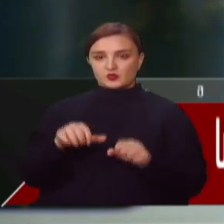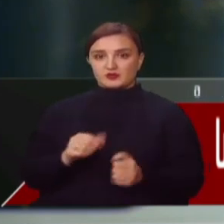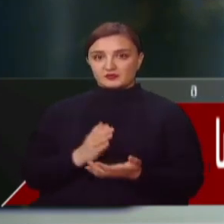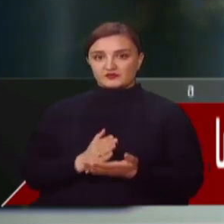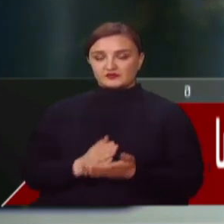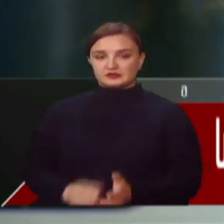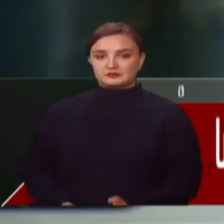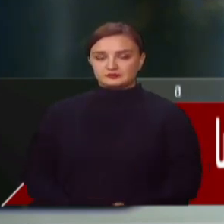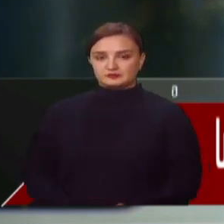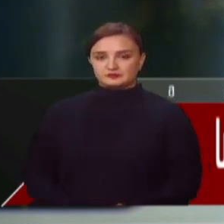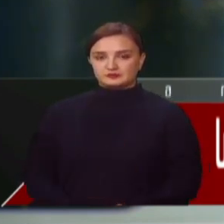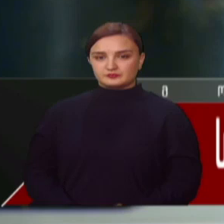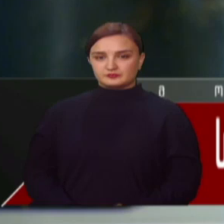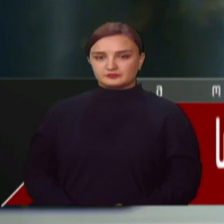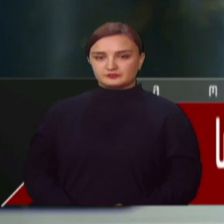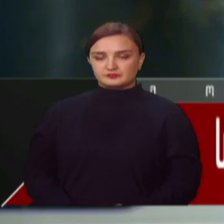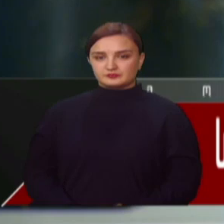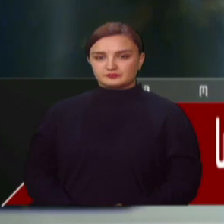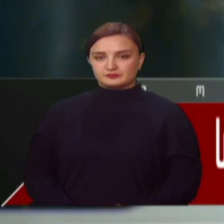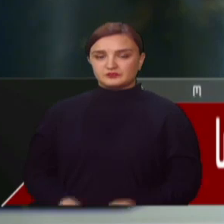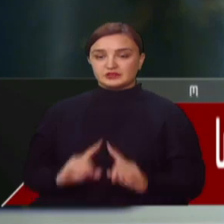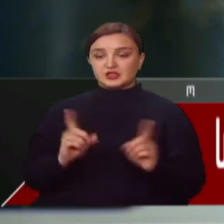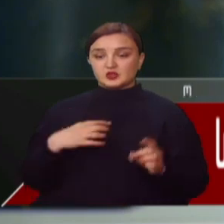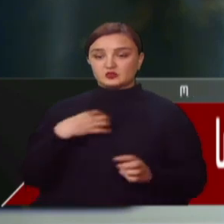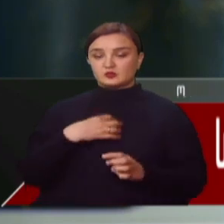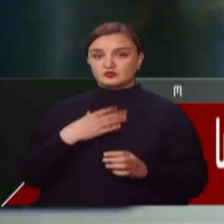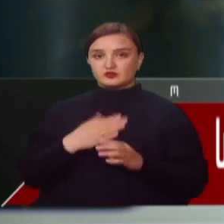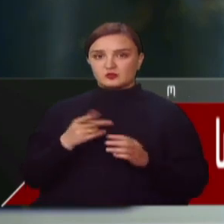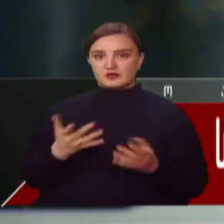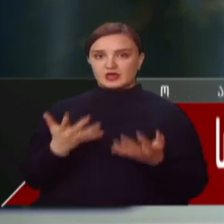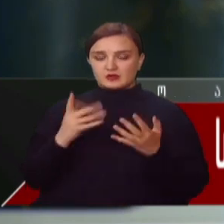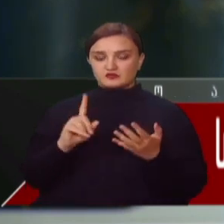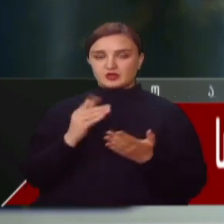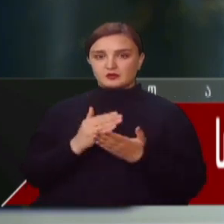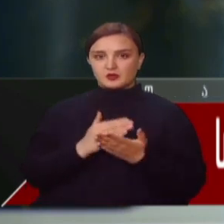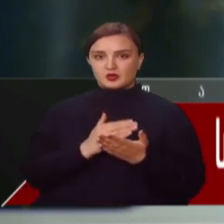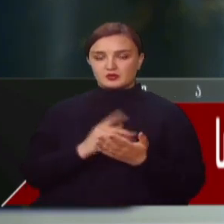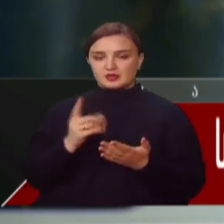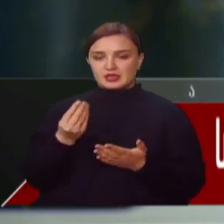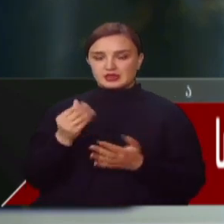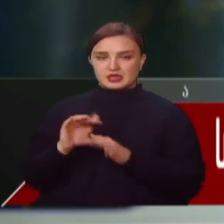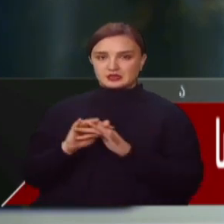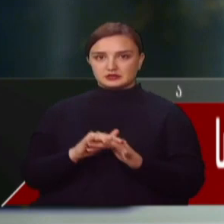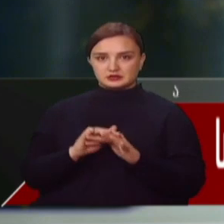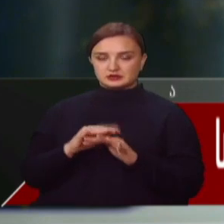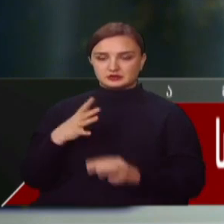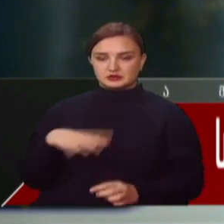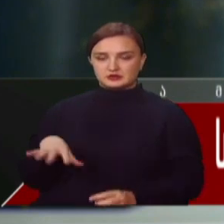ოკუპირებულია, საგანგებო მნიშვნელობაა გამჭვირვალობას. თუ რა პროგრამებით და რა თანხით შემოდის